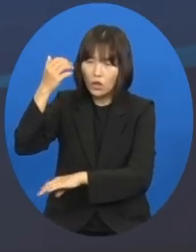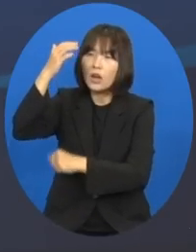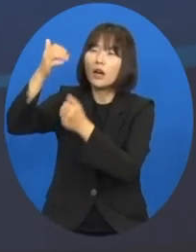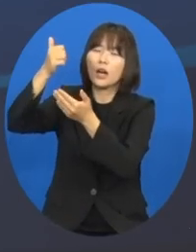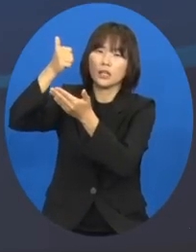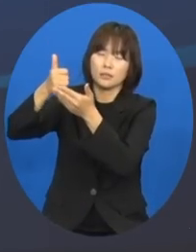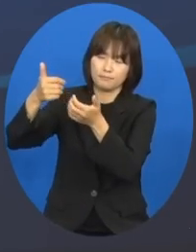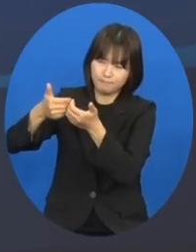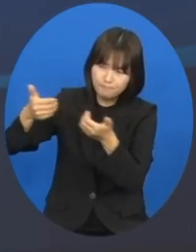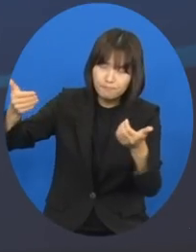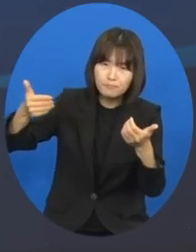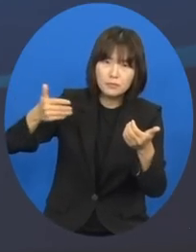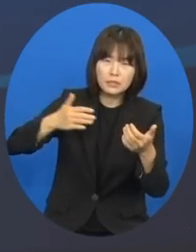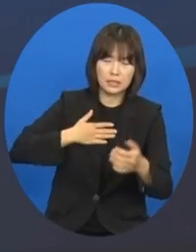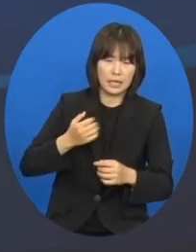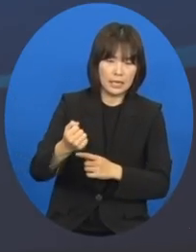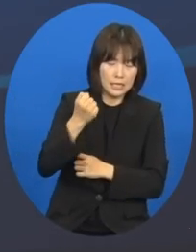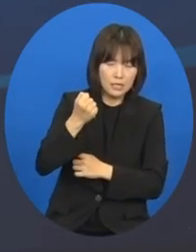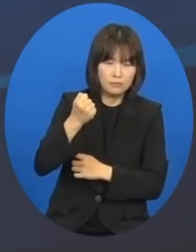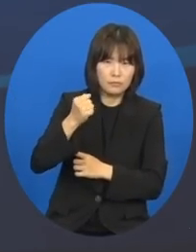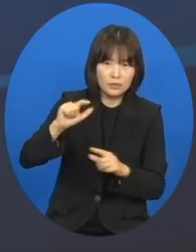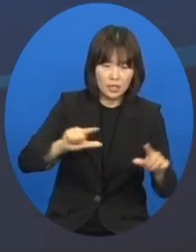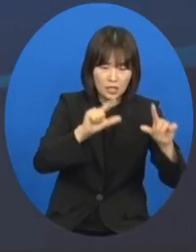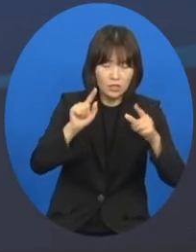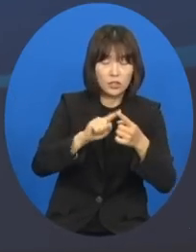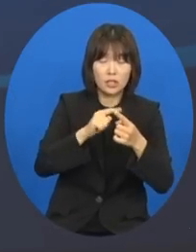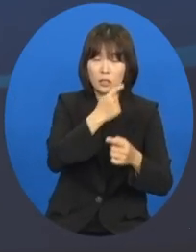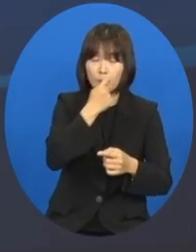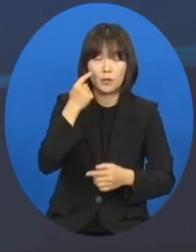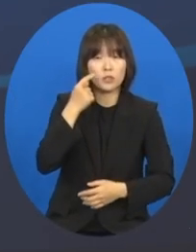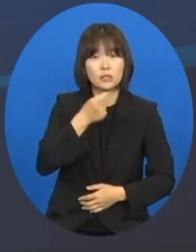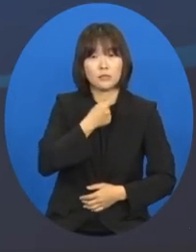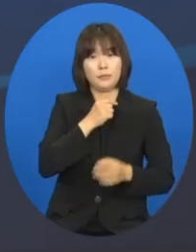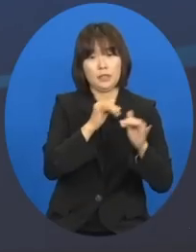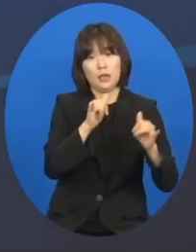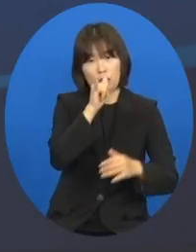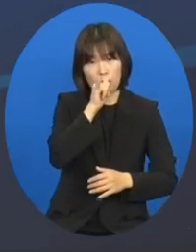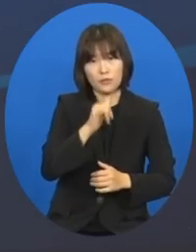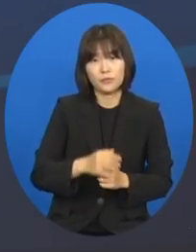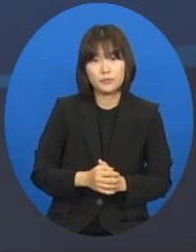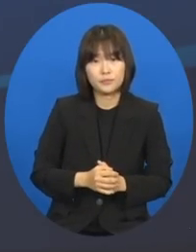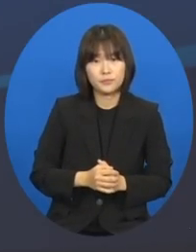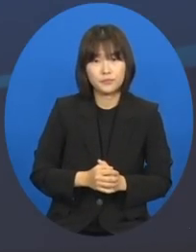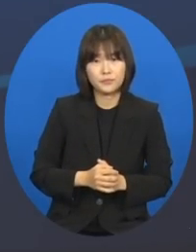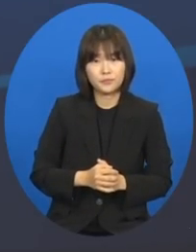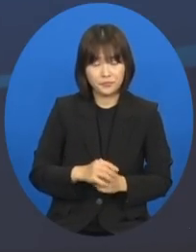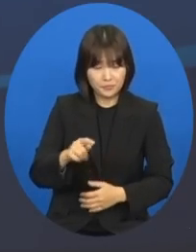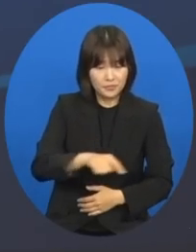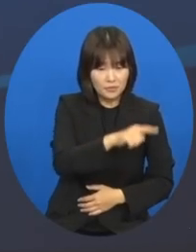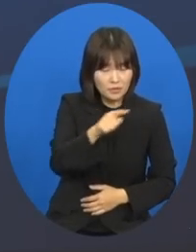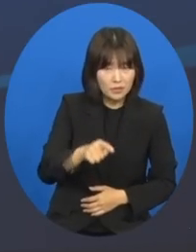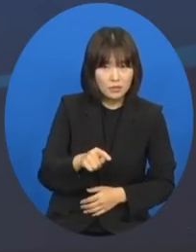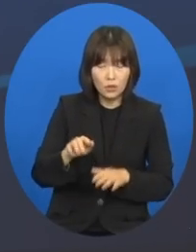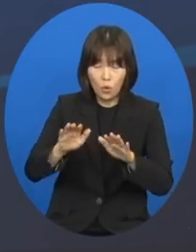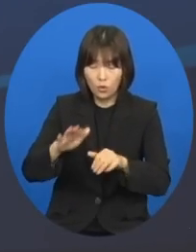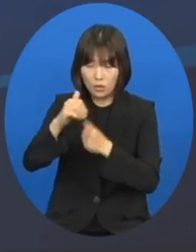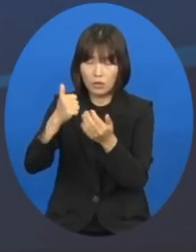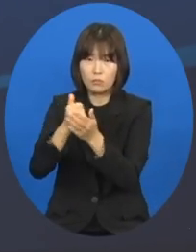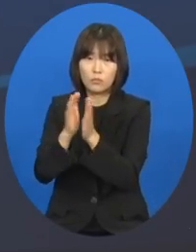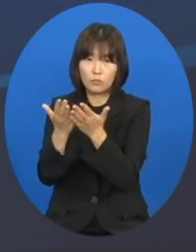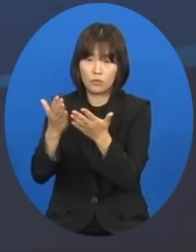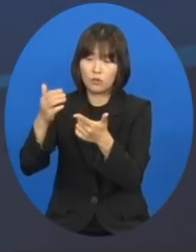내 힘으로 뭔가를 증명해 보고 싶어 하는 사람들이 있어요 그러면 그런 사람들이 오늘 본문의 둘째처럼 항상 실패할까요